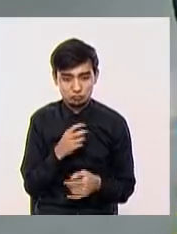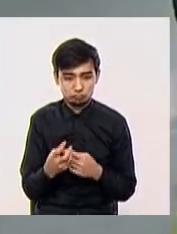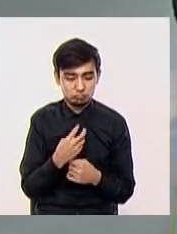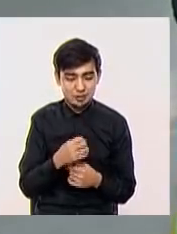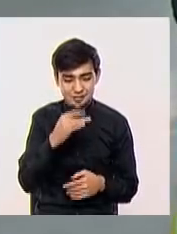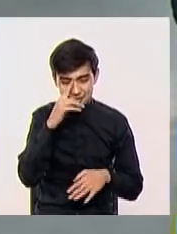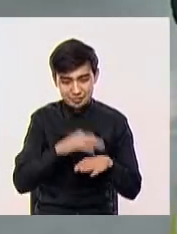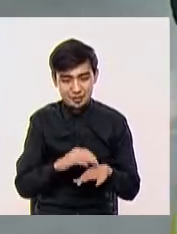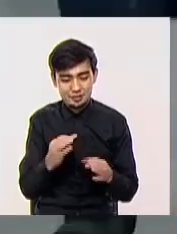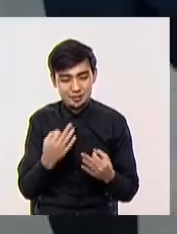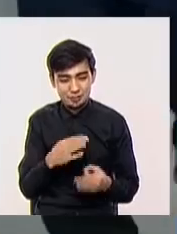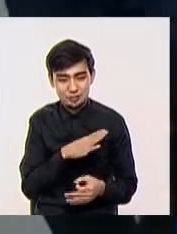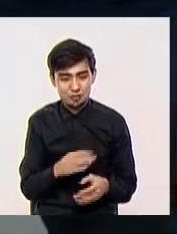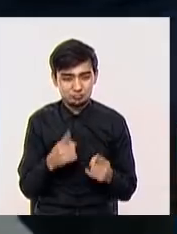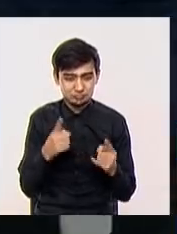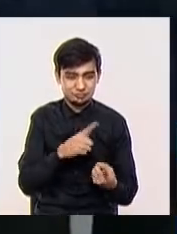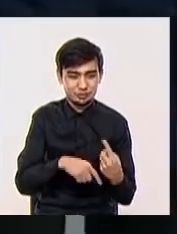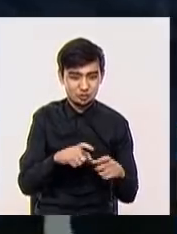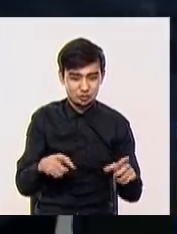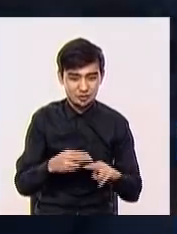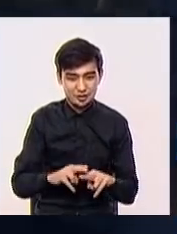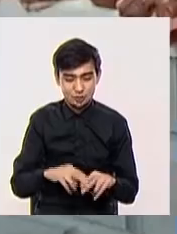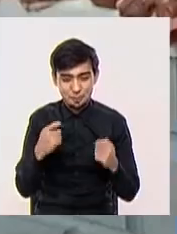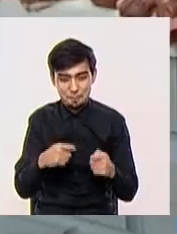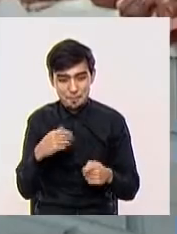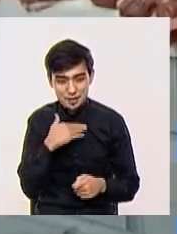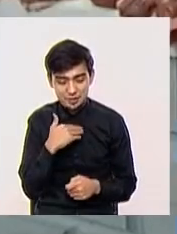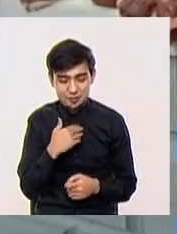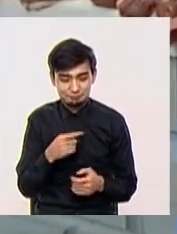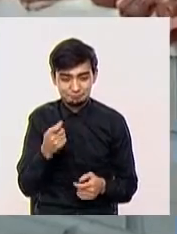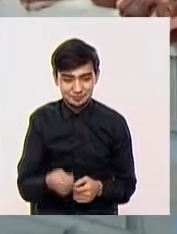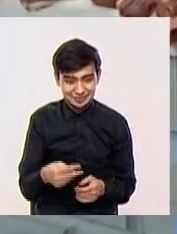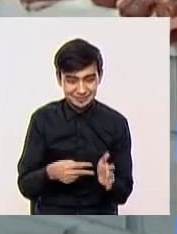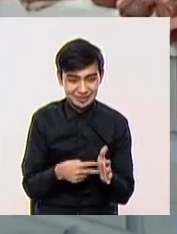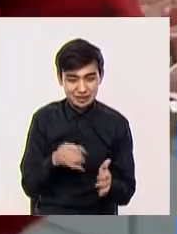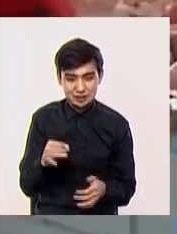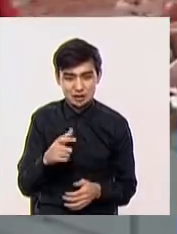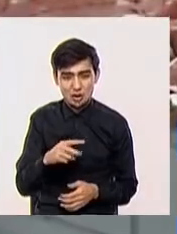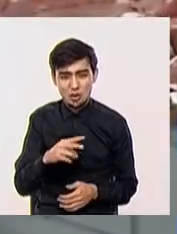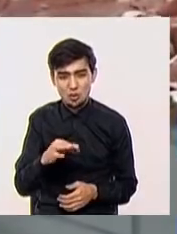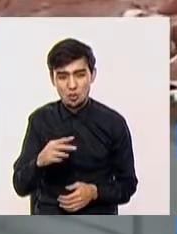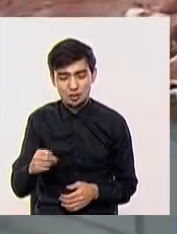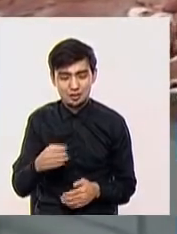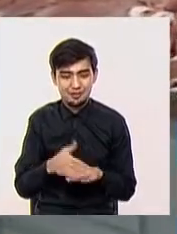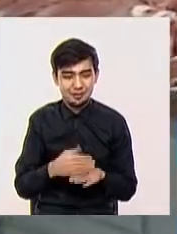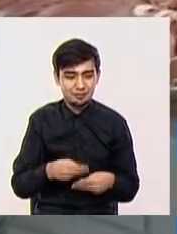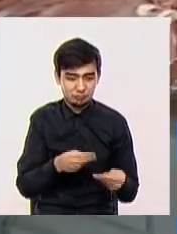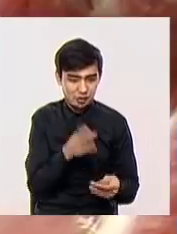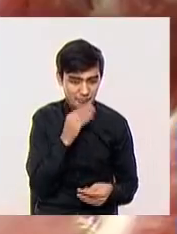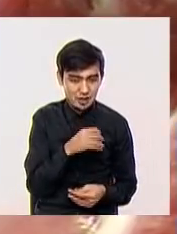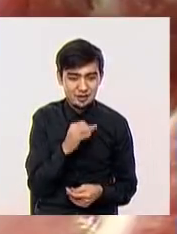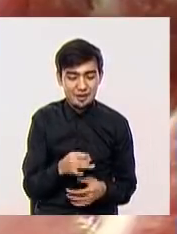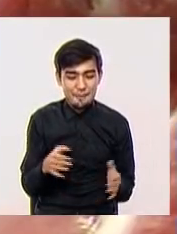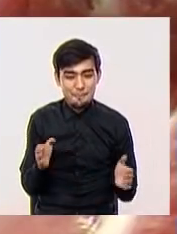В Акимате рассказали, что крупным предпринимателям, которые продают мясо по заниженной цене, выдают льготные кредиты, а мелкие продавцы